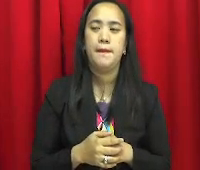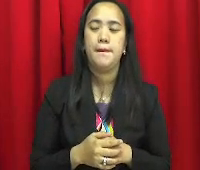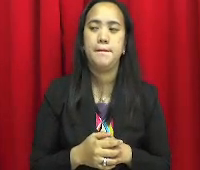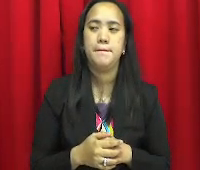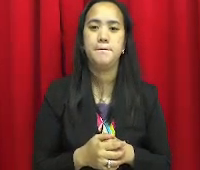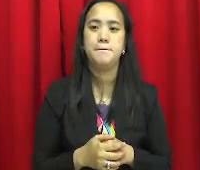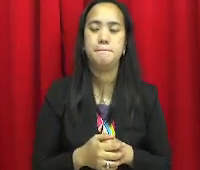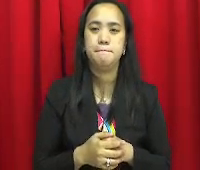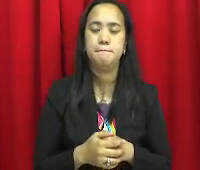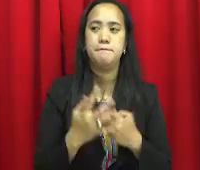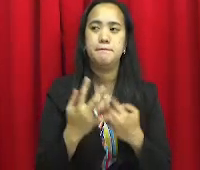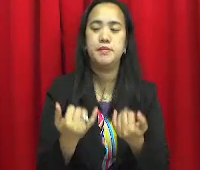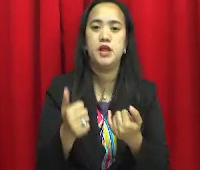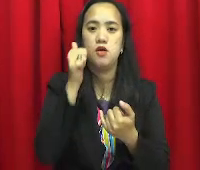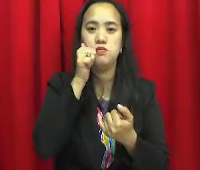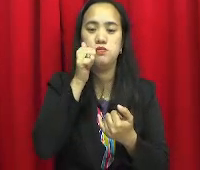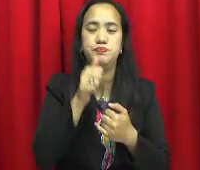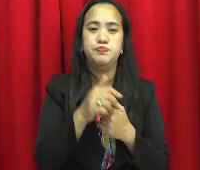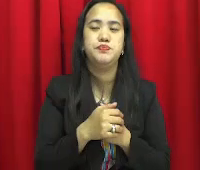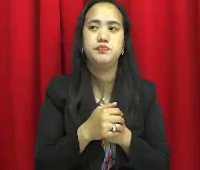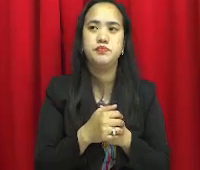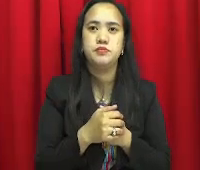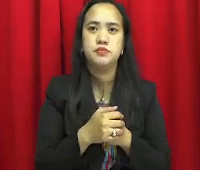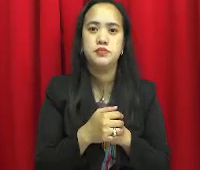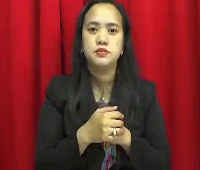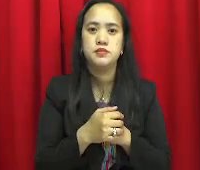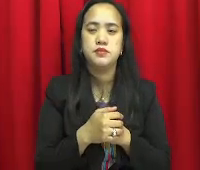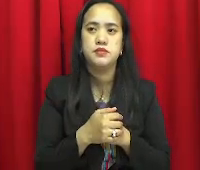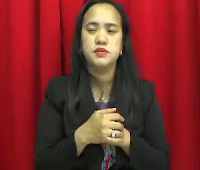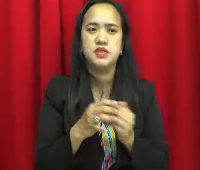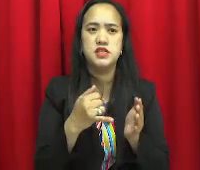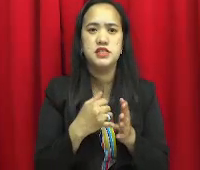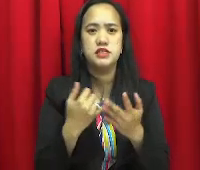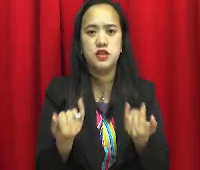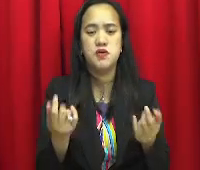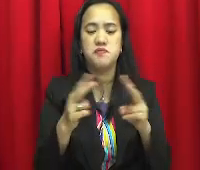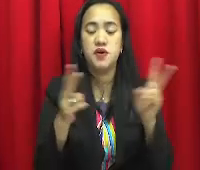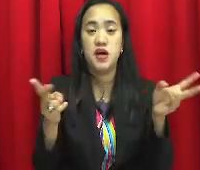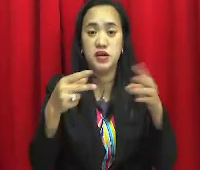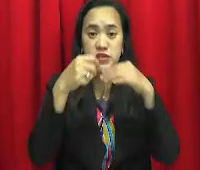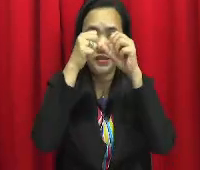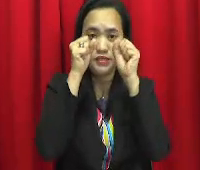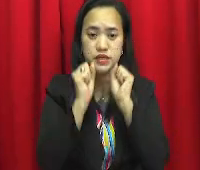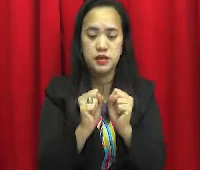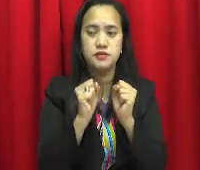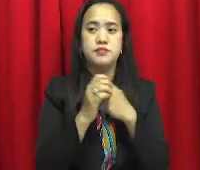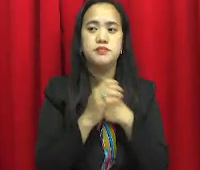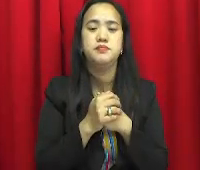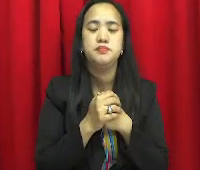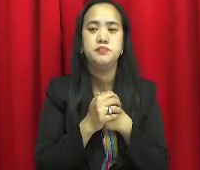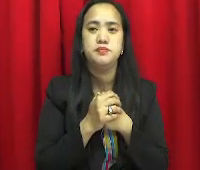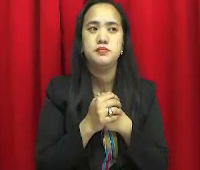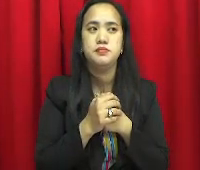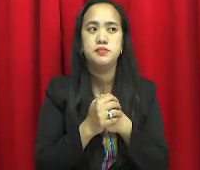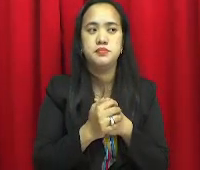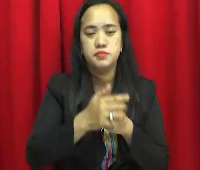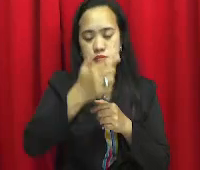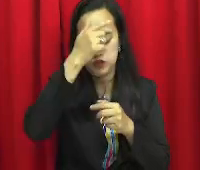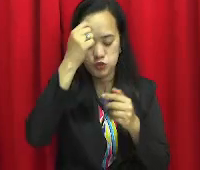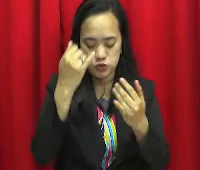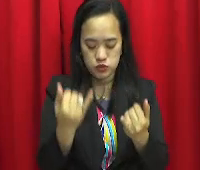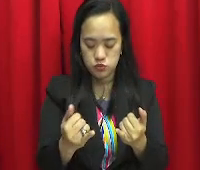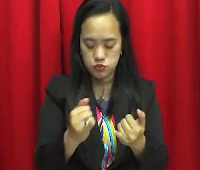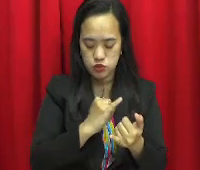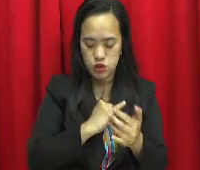mga talakayin po natin dito. Alam nyo, nakakalungkot man, no? Kasi gusto ko lamang pong ipahatid sa lahat,